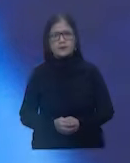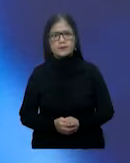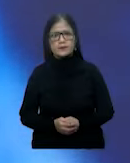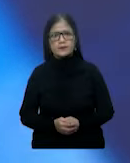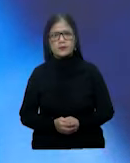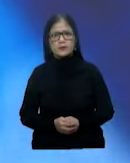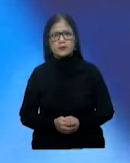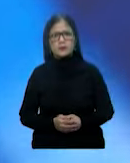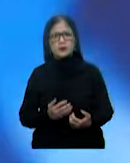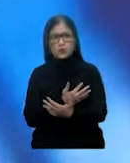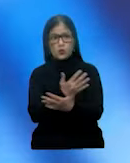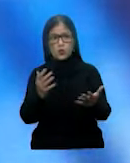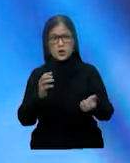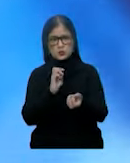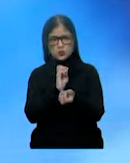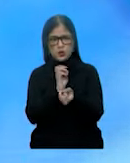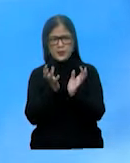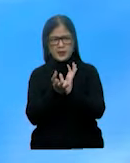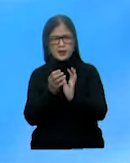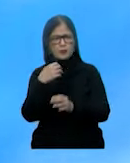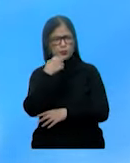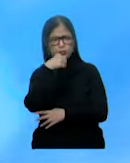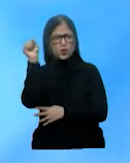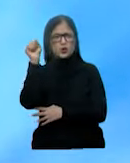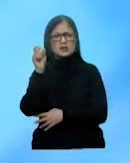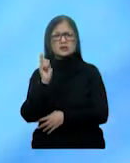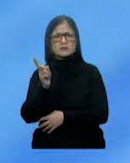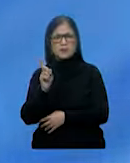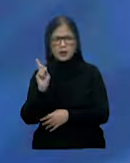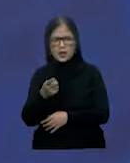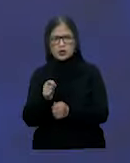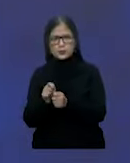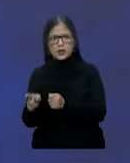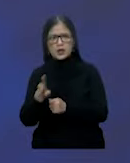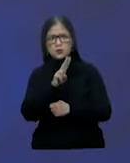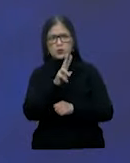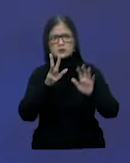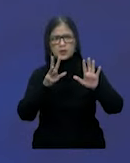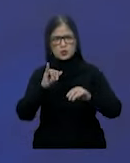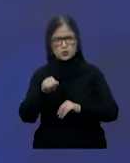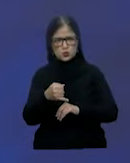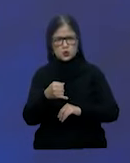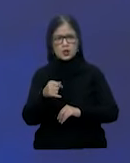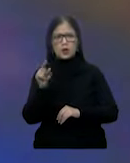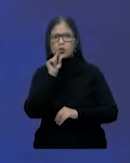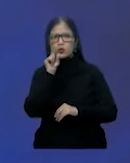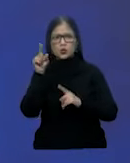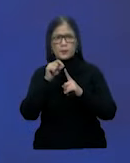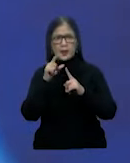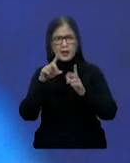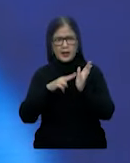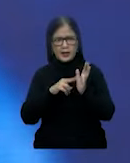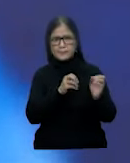Terima kasih masih bersama kami. Pemirsa, seorang warga Surabaya protes karena harus membayar 29 juta kepada PLN untuk memindahkan